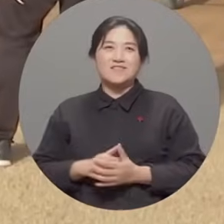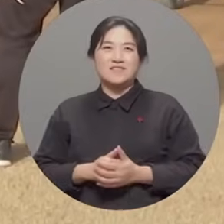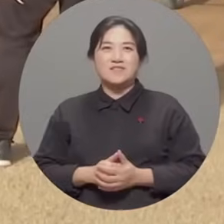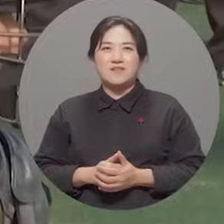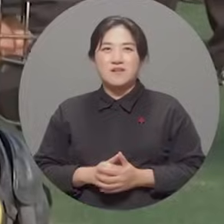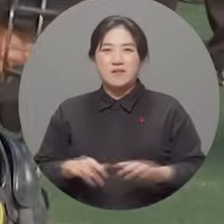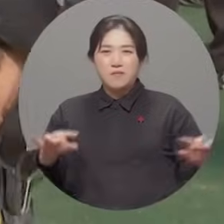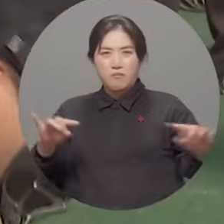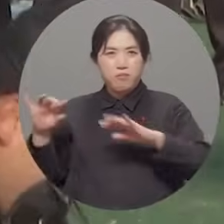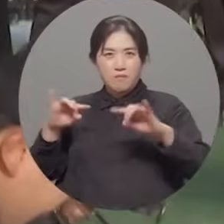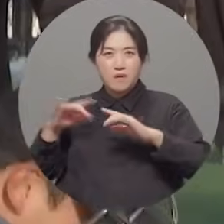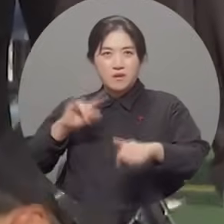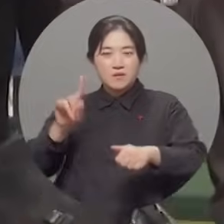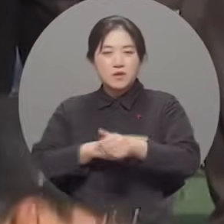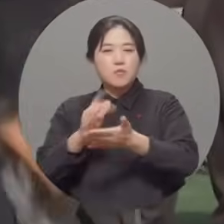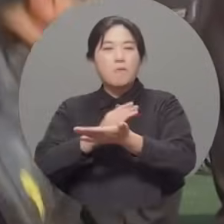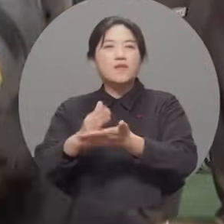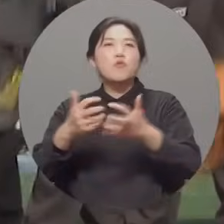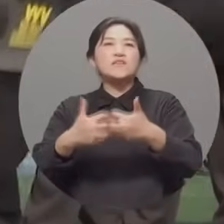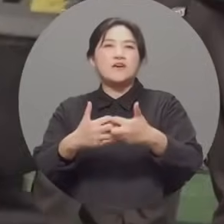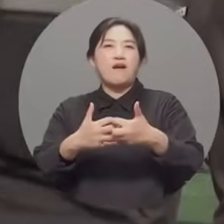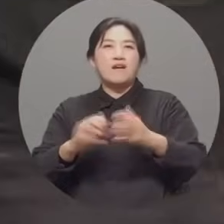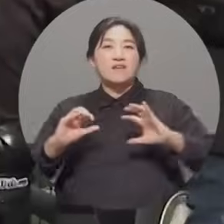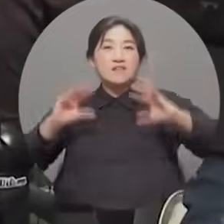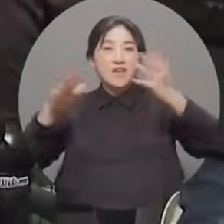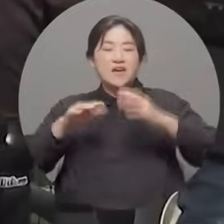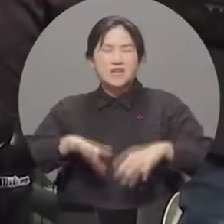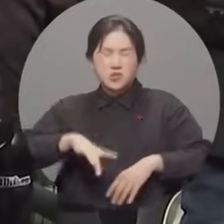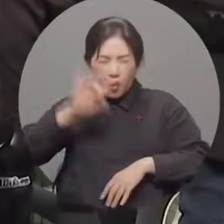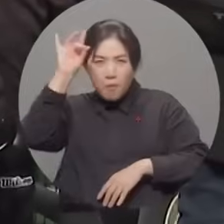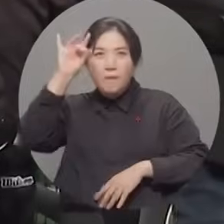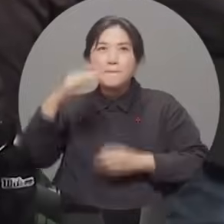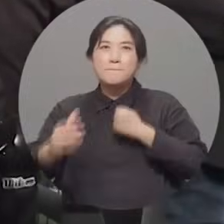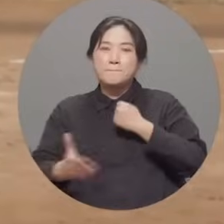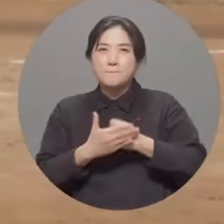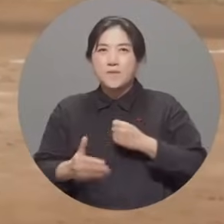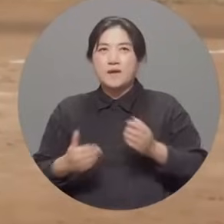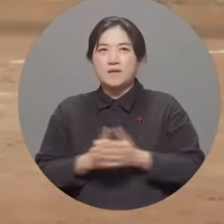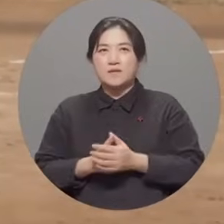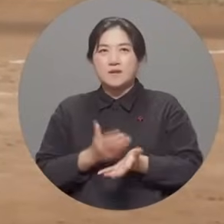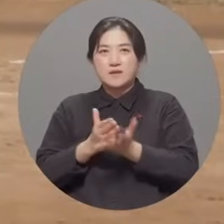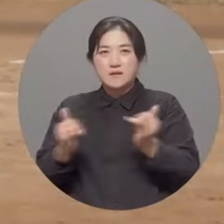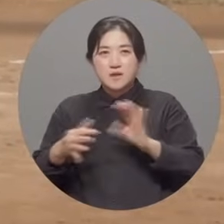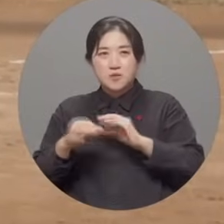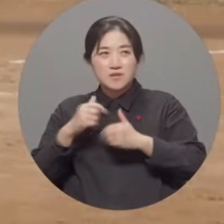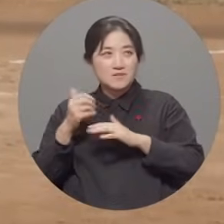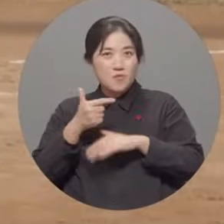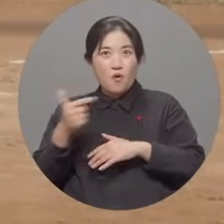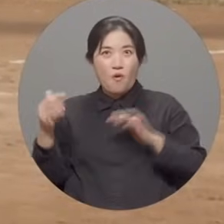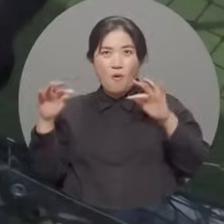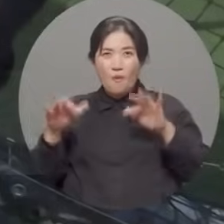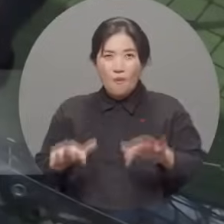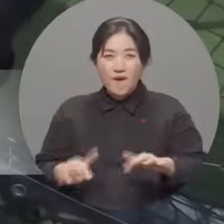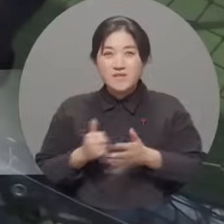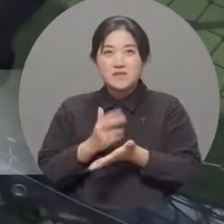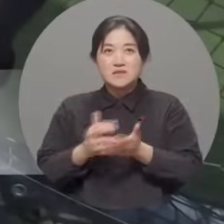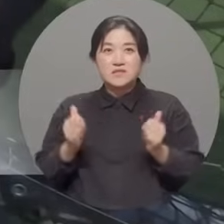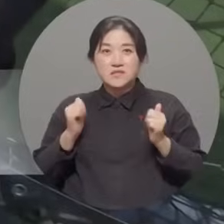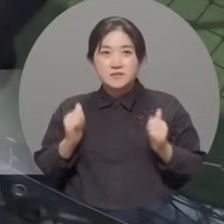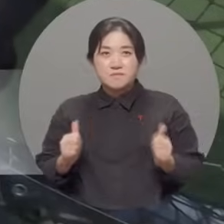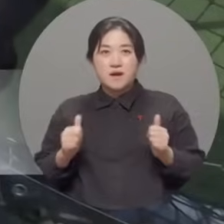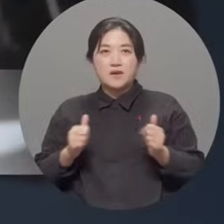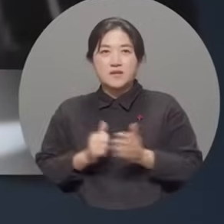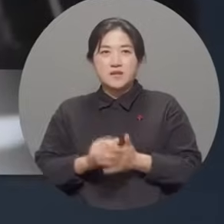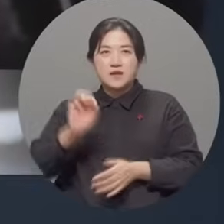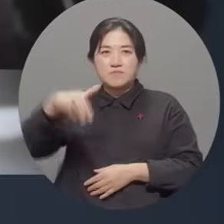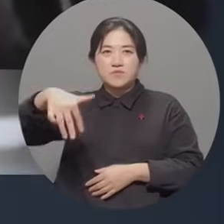모든 투구를 자동 판정하는 세계 최초의 사례인 만큼 취재진의 관심도 컸는데 심판진은 퓨처스